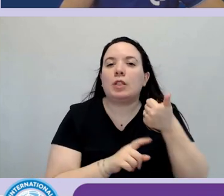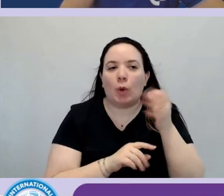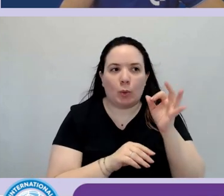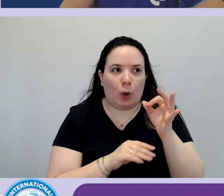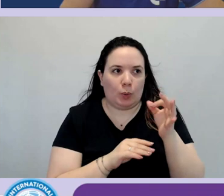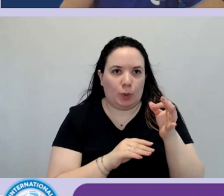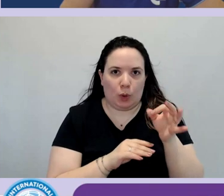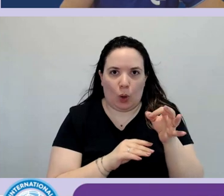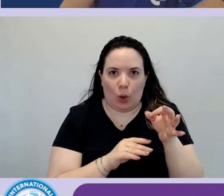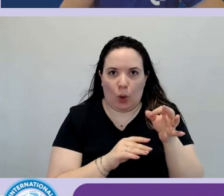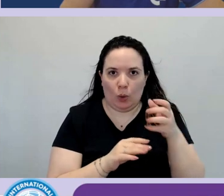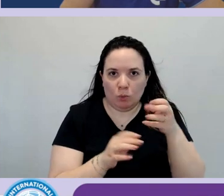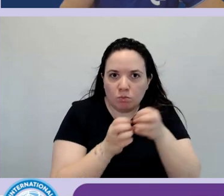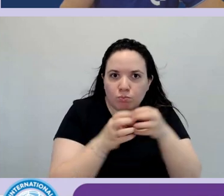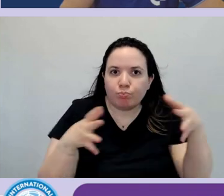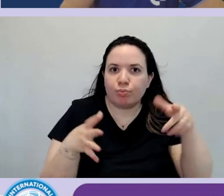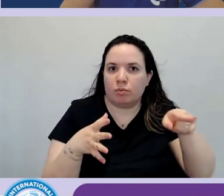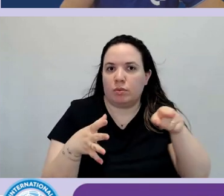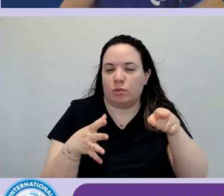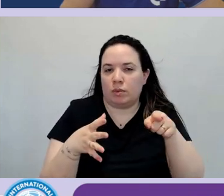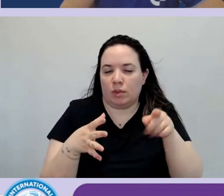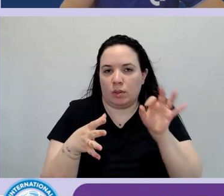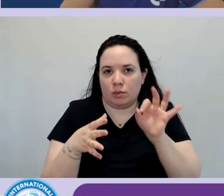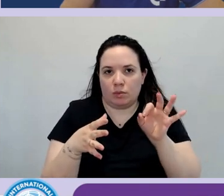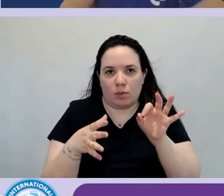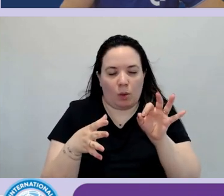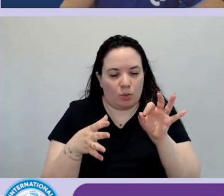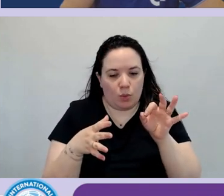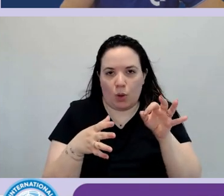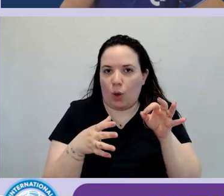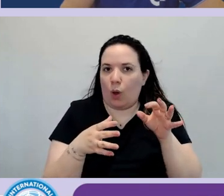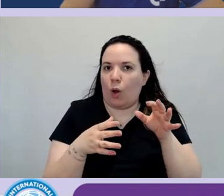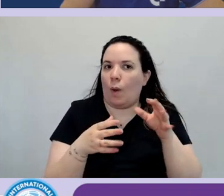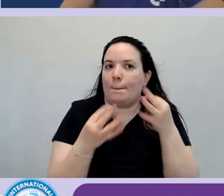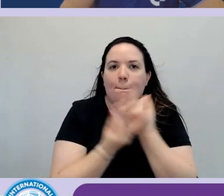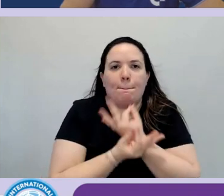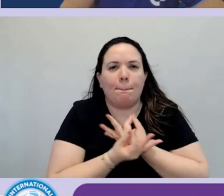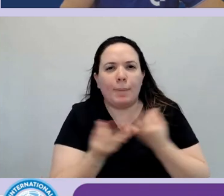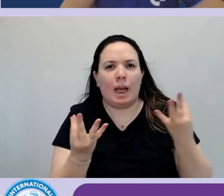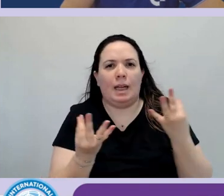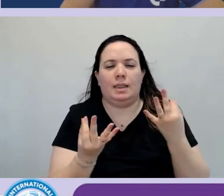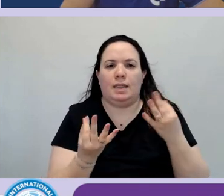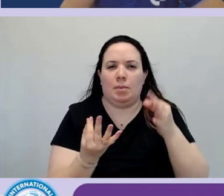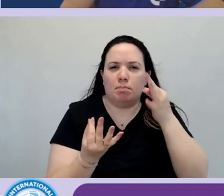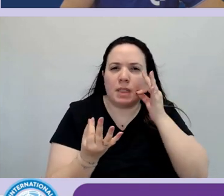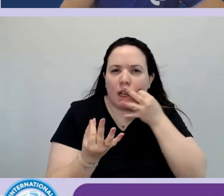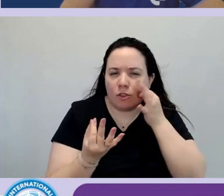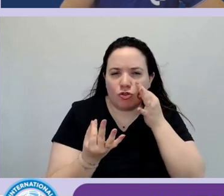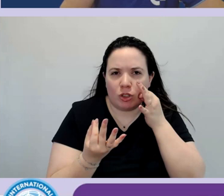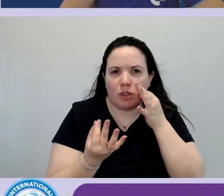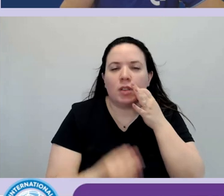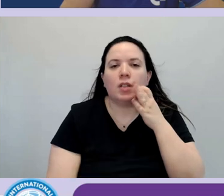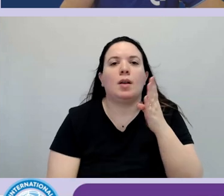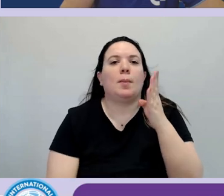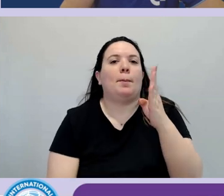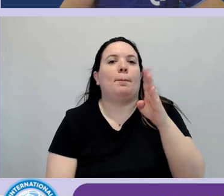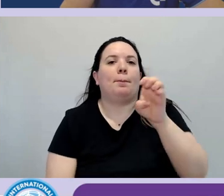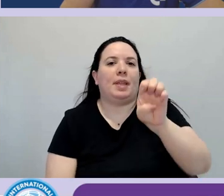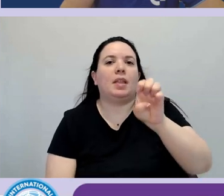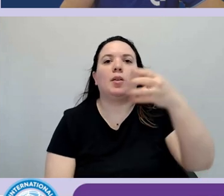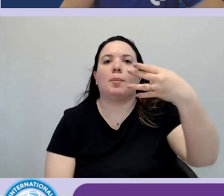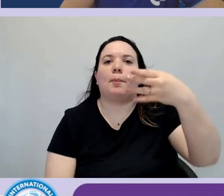modo come dire davvero immersivo e anche molto molto preciso e b